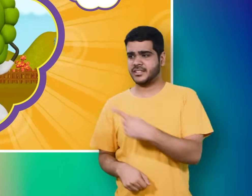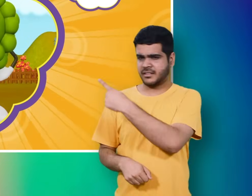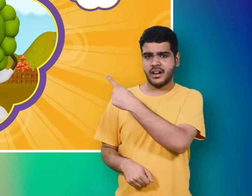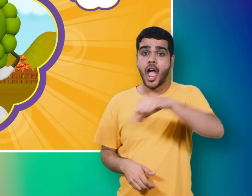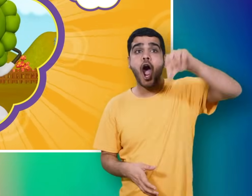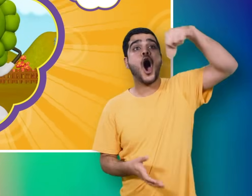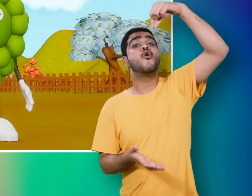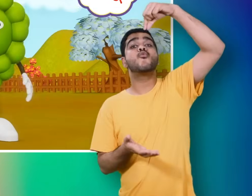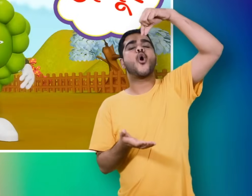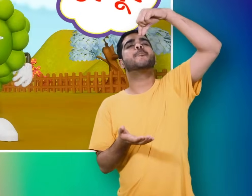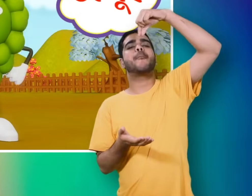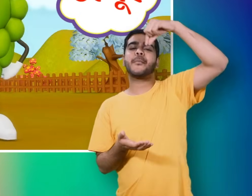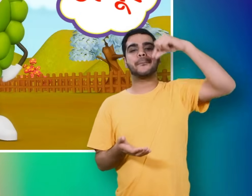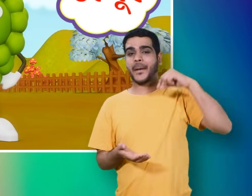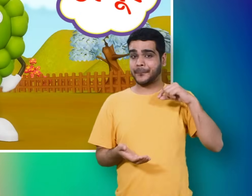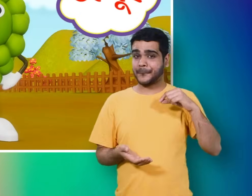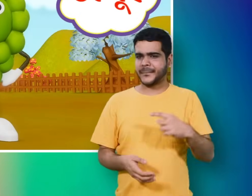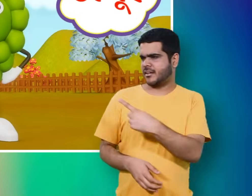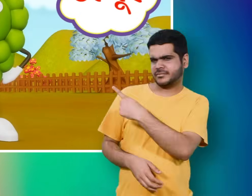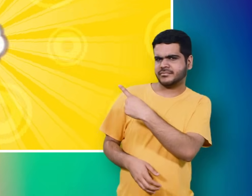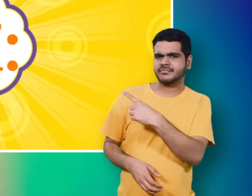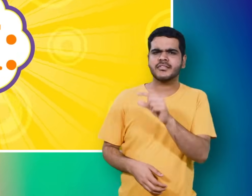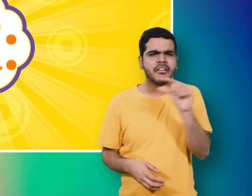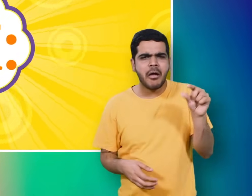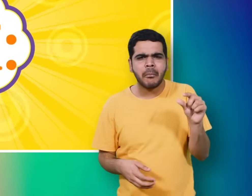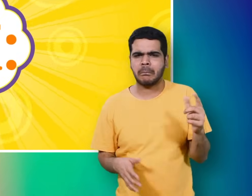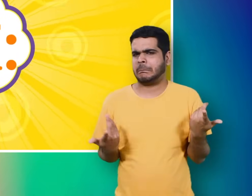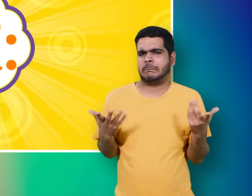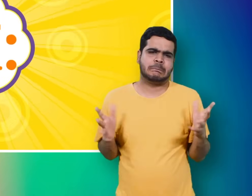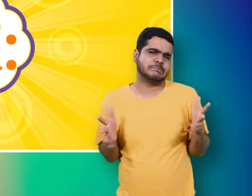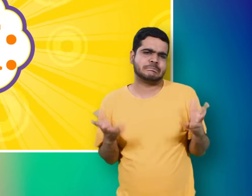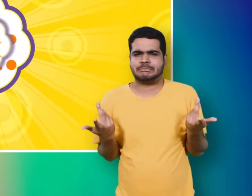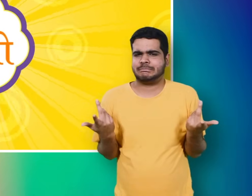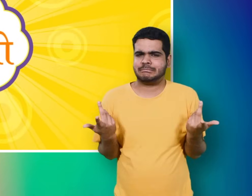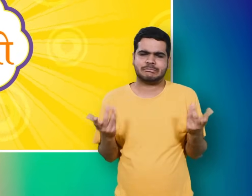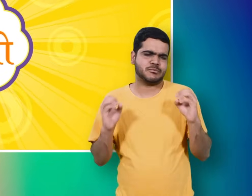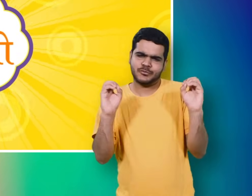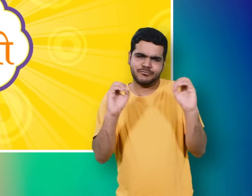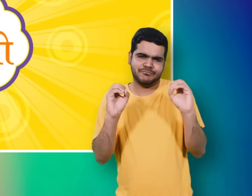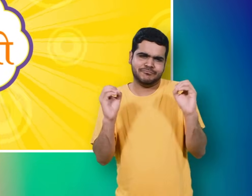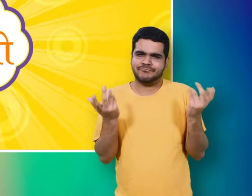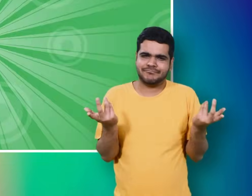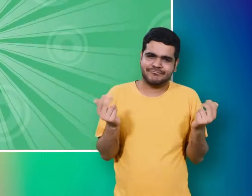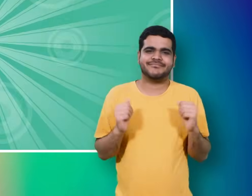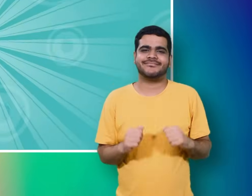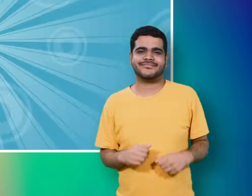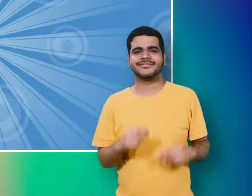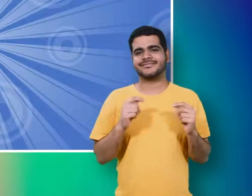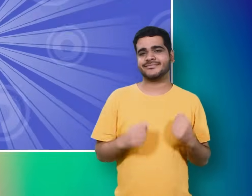अंग से अंगूर, अंगूर। अह से खाली, खाली खाली